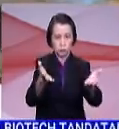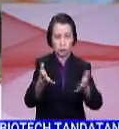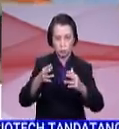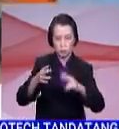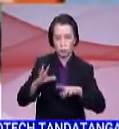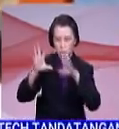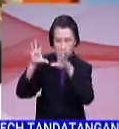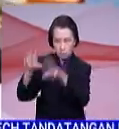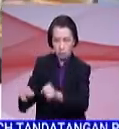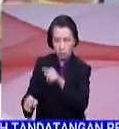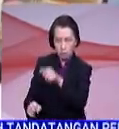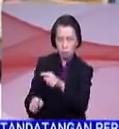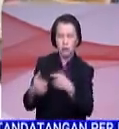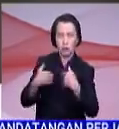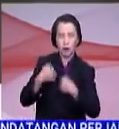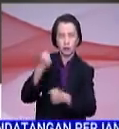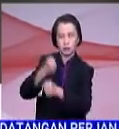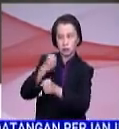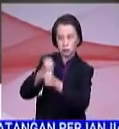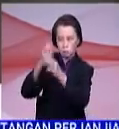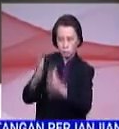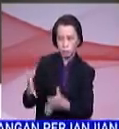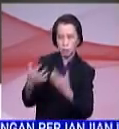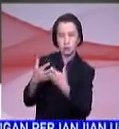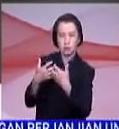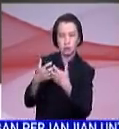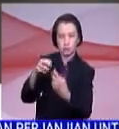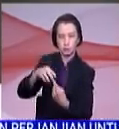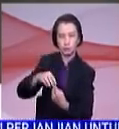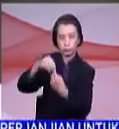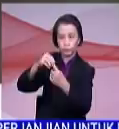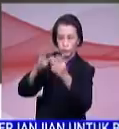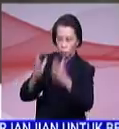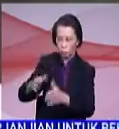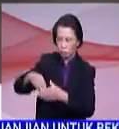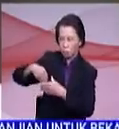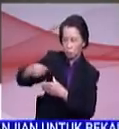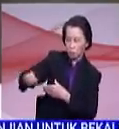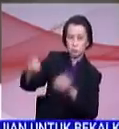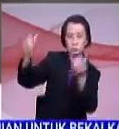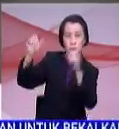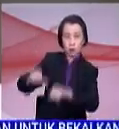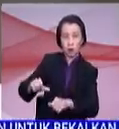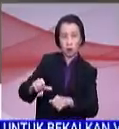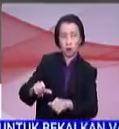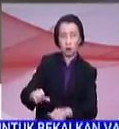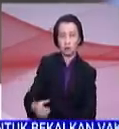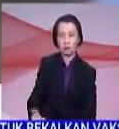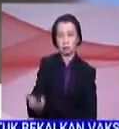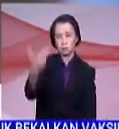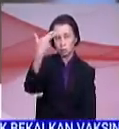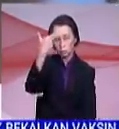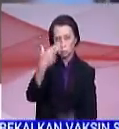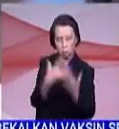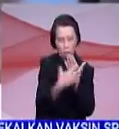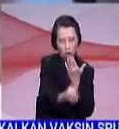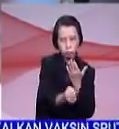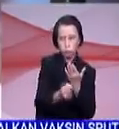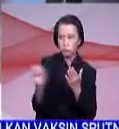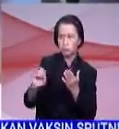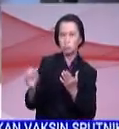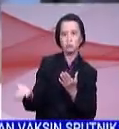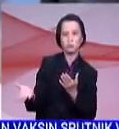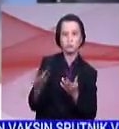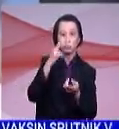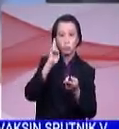hasil serbuan mendapati beberapa pekerja kilang terbabit, khususnya warga asing, gagal mengimbas kod QR My Sejahtera.